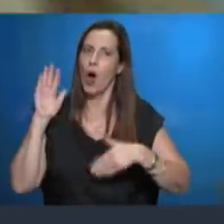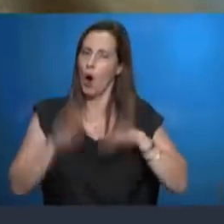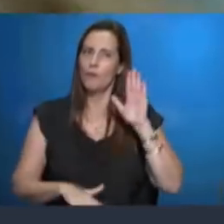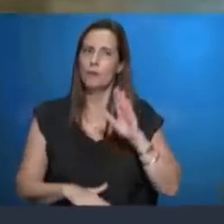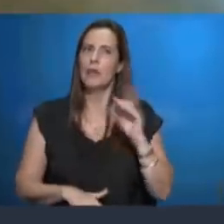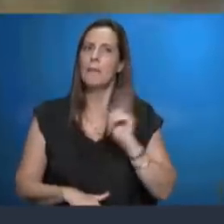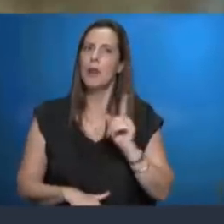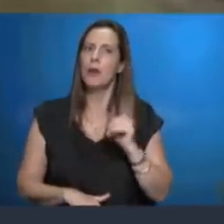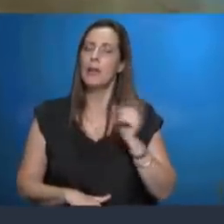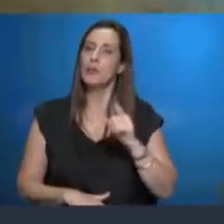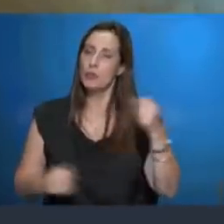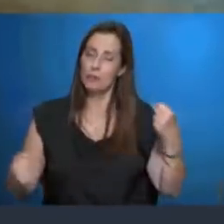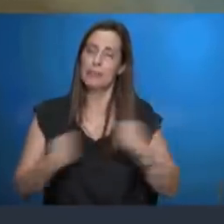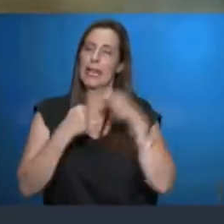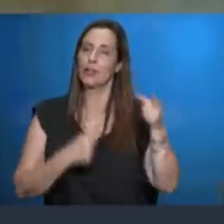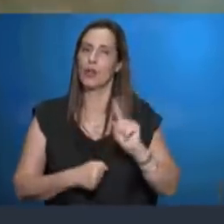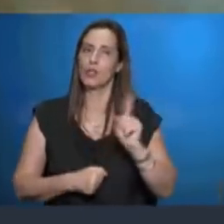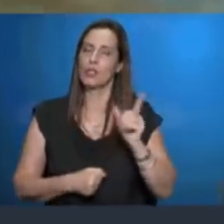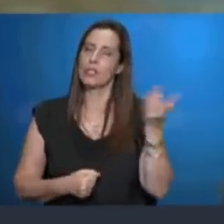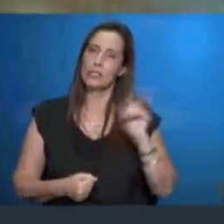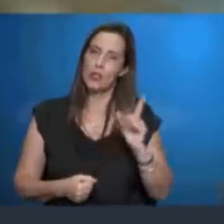לא? מי שמתנגח איתו, אז...